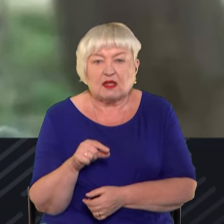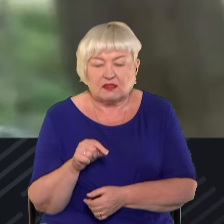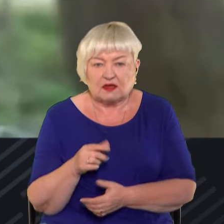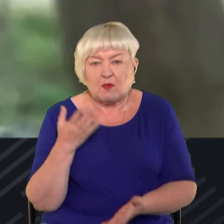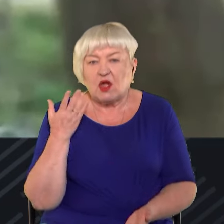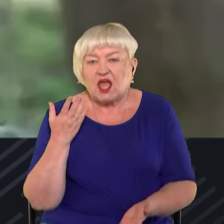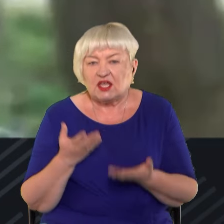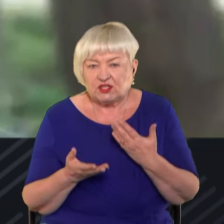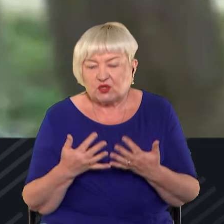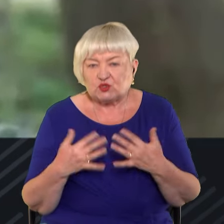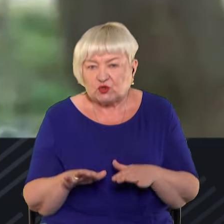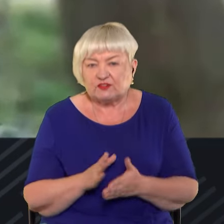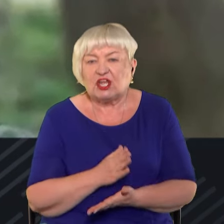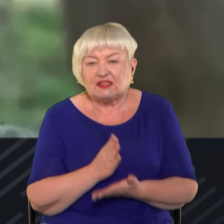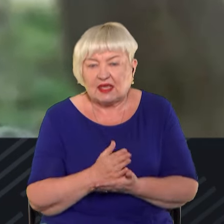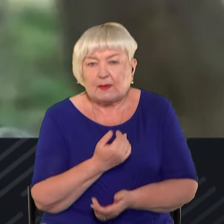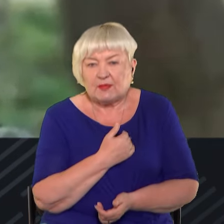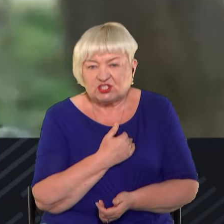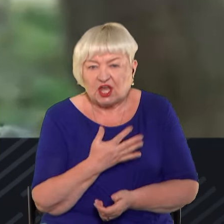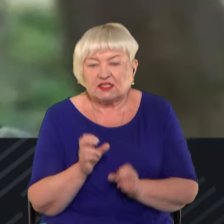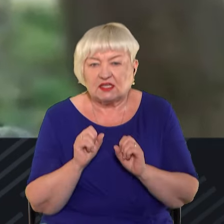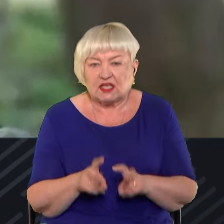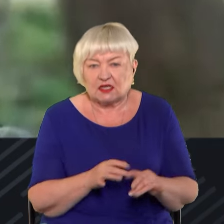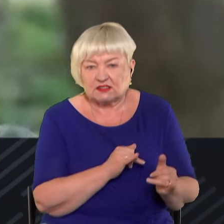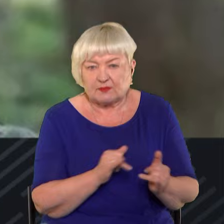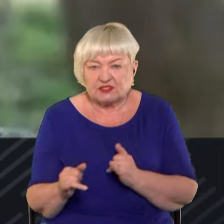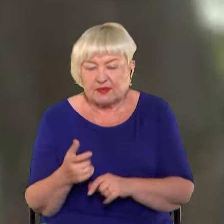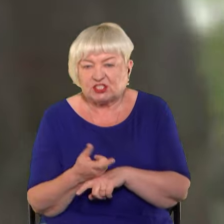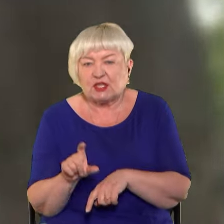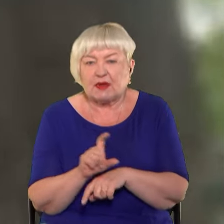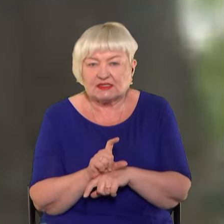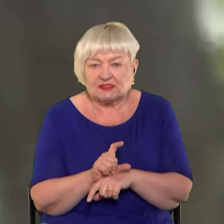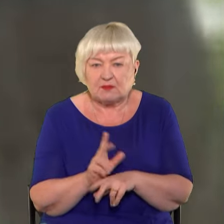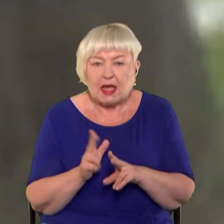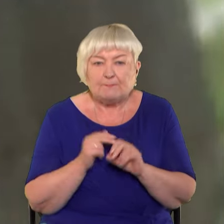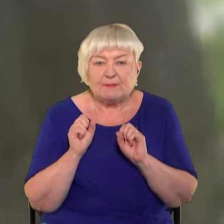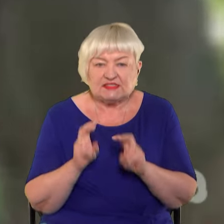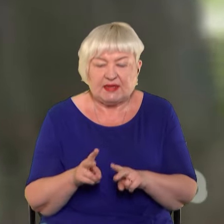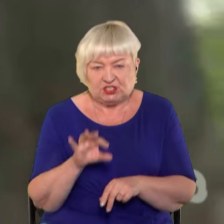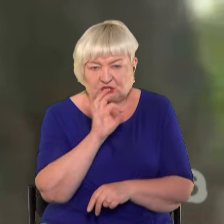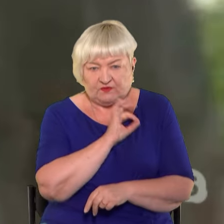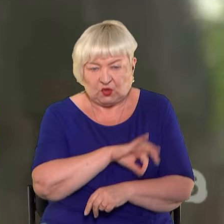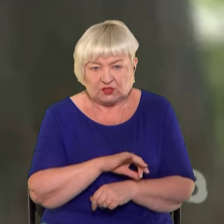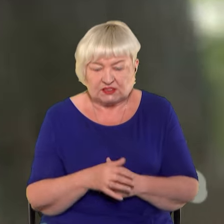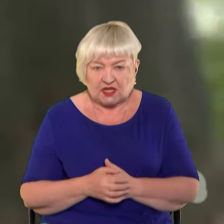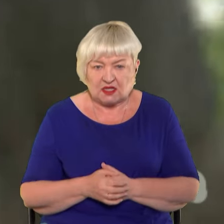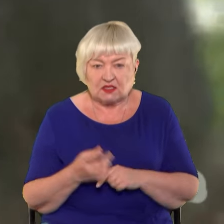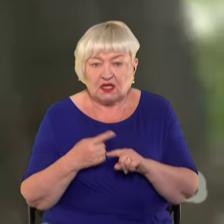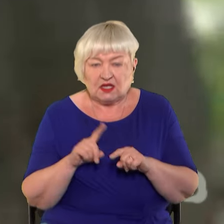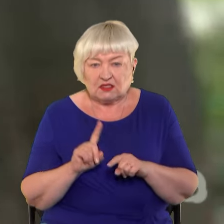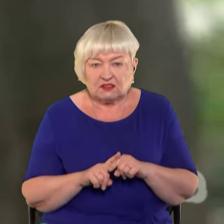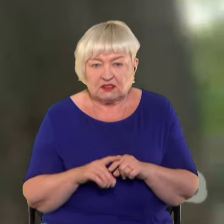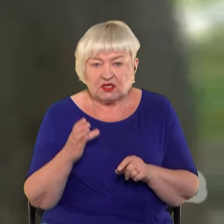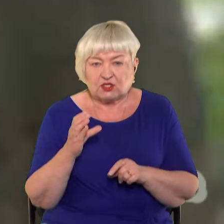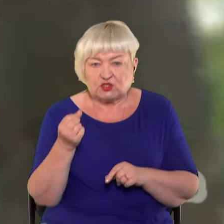там все-таки є бажання, то як забезпечити максимально безпечне використання даної